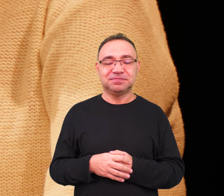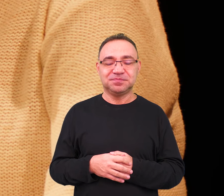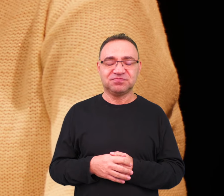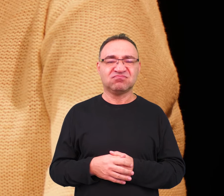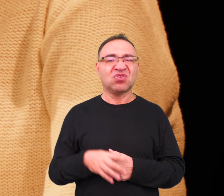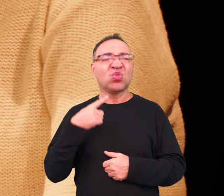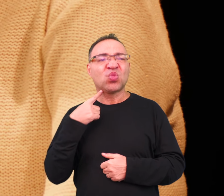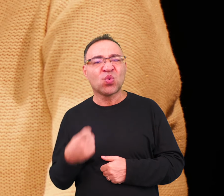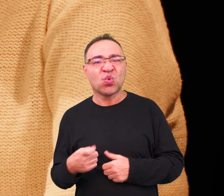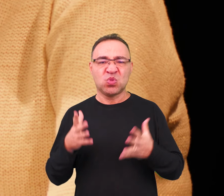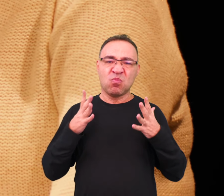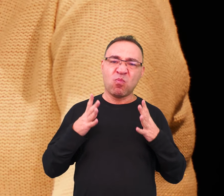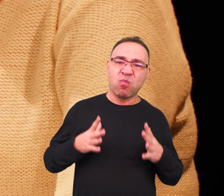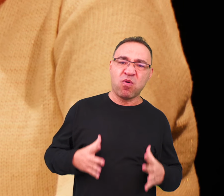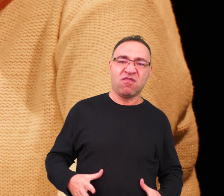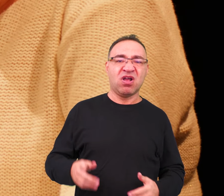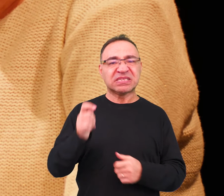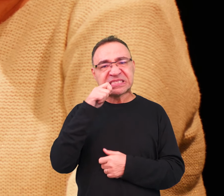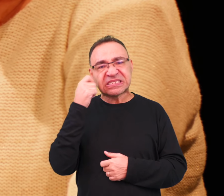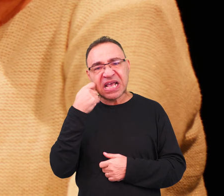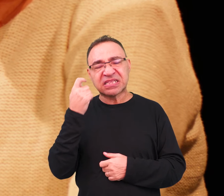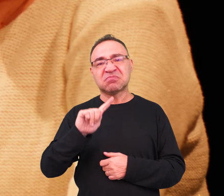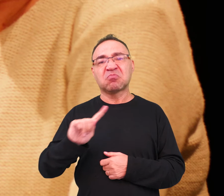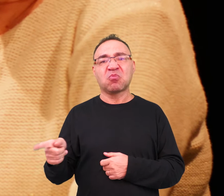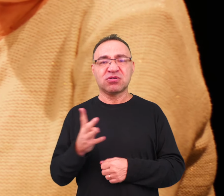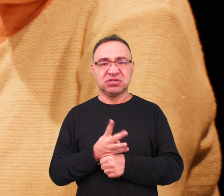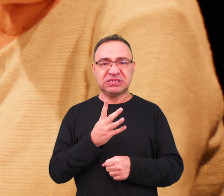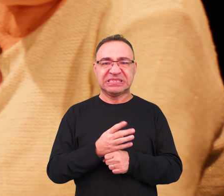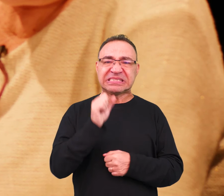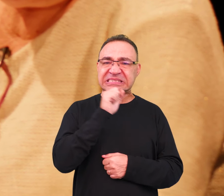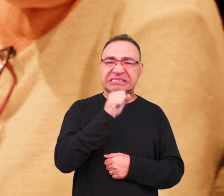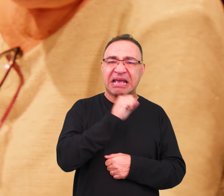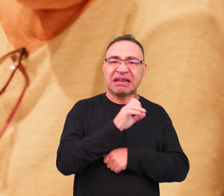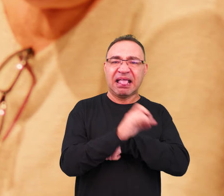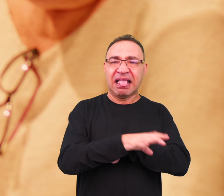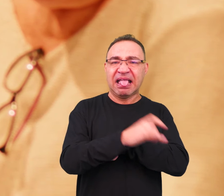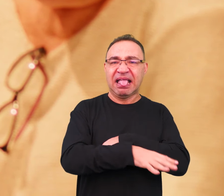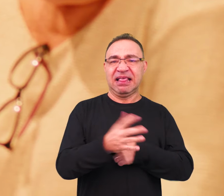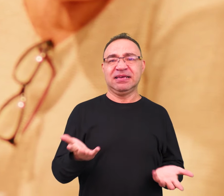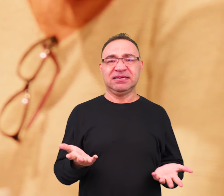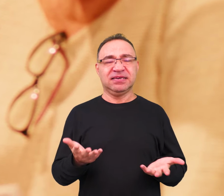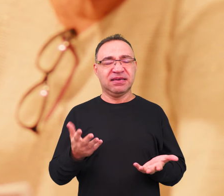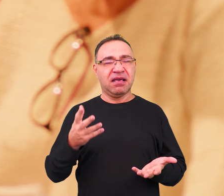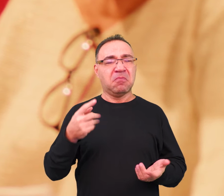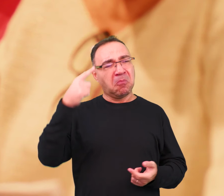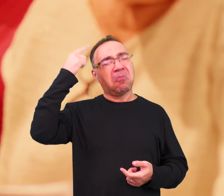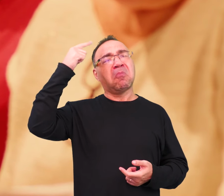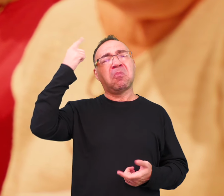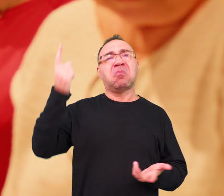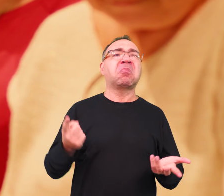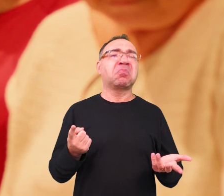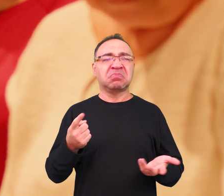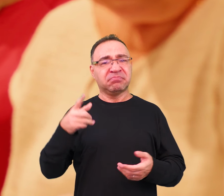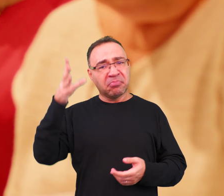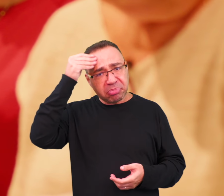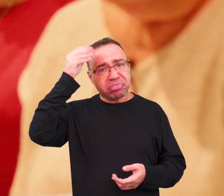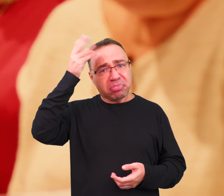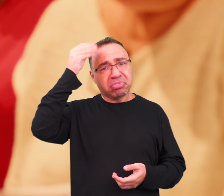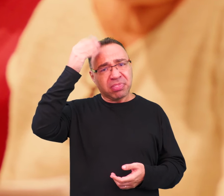Nudni, powolni. Dziadki po 40. Stare pierdoły. Przemądrzali, sklerotycy.